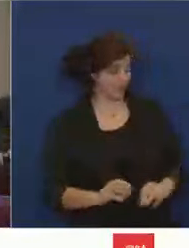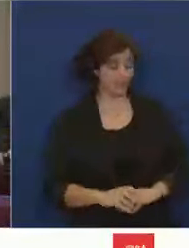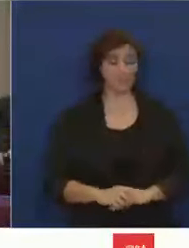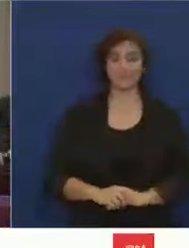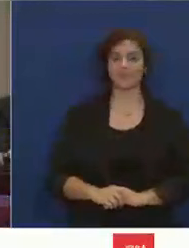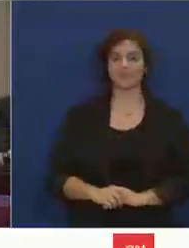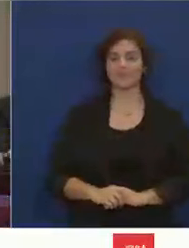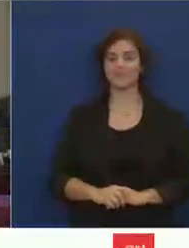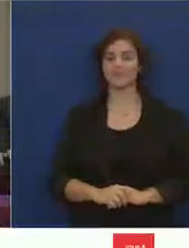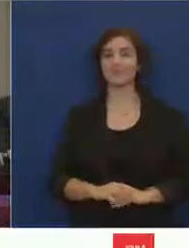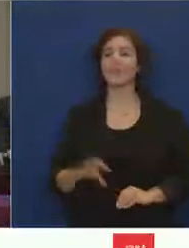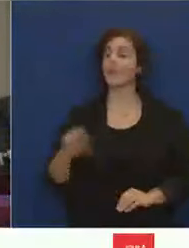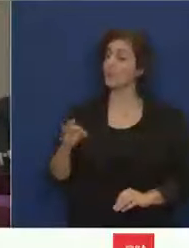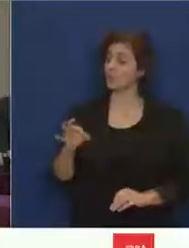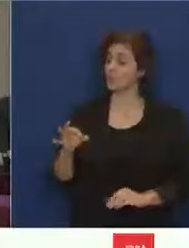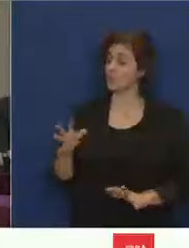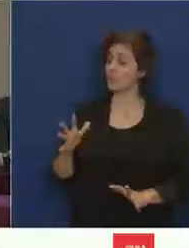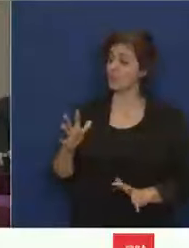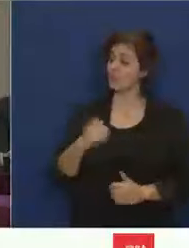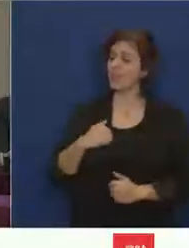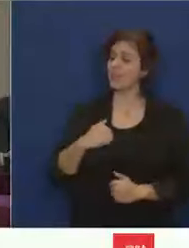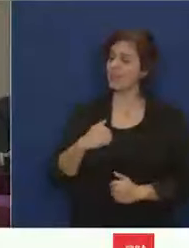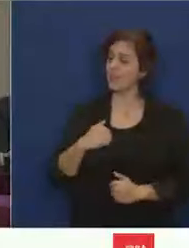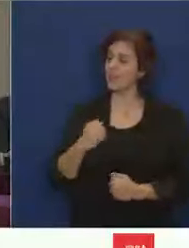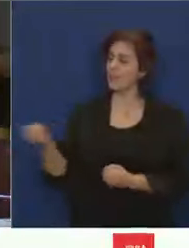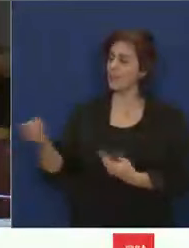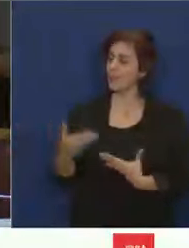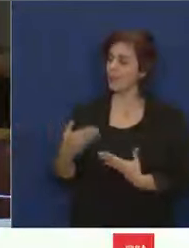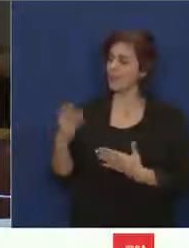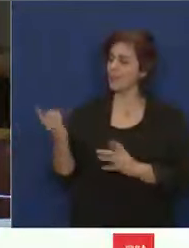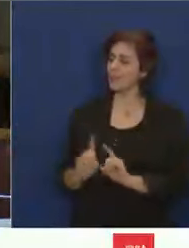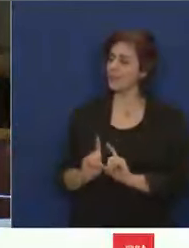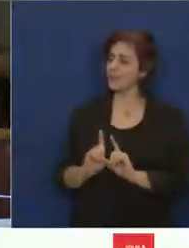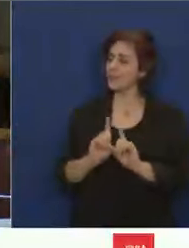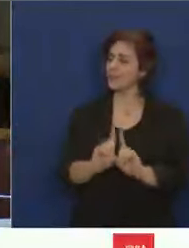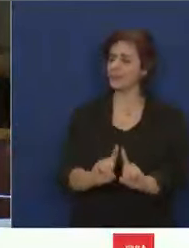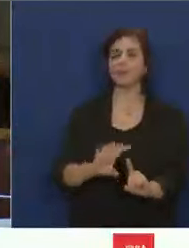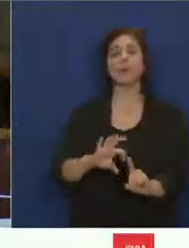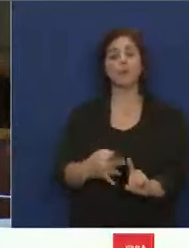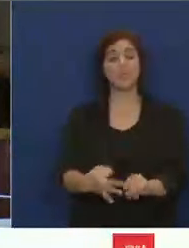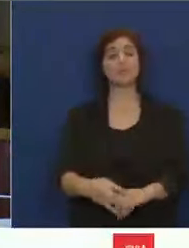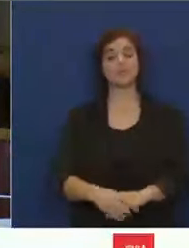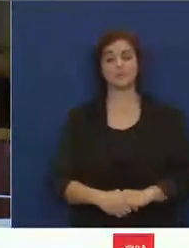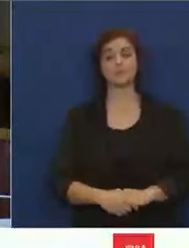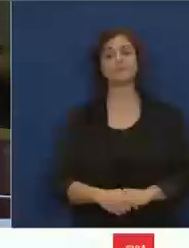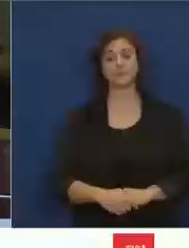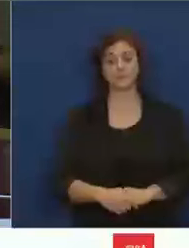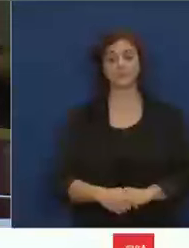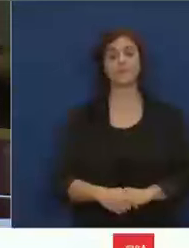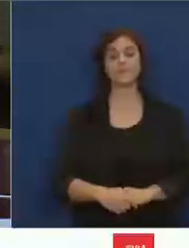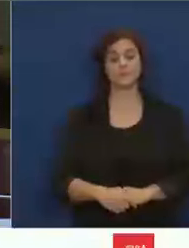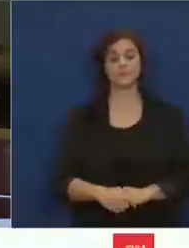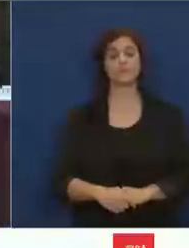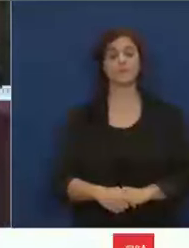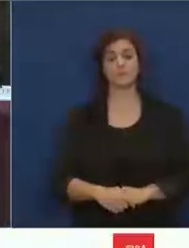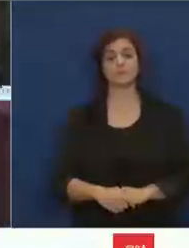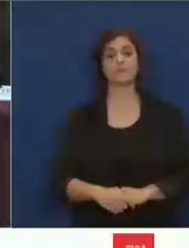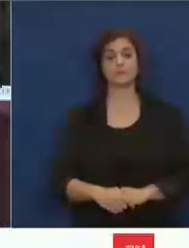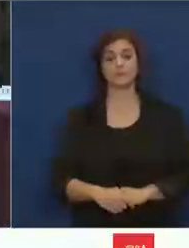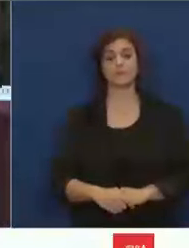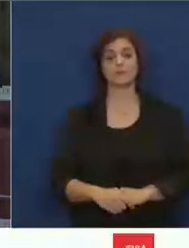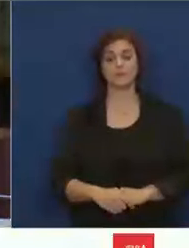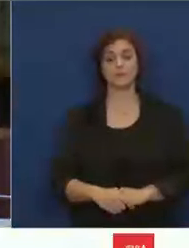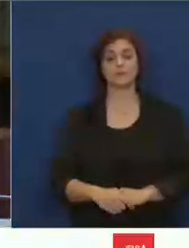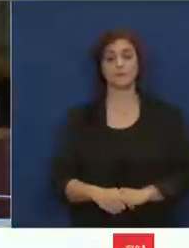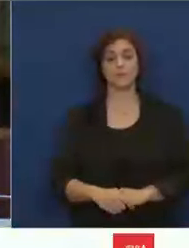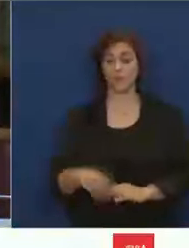Oui, j'accepte volontiers votre proposition, Madame Duhamel. je dois dire que ça me